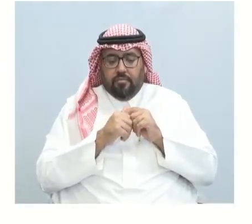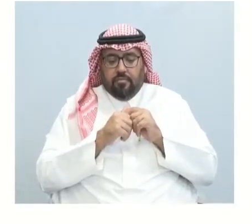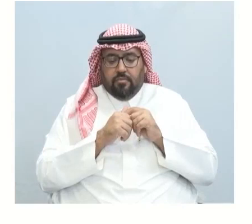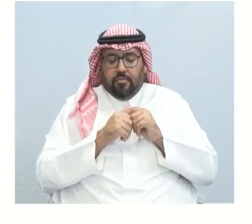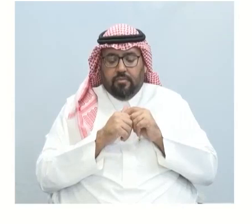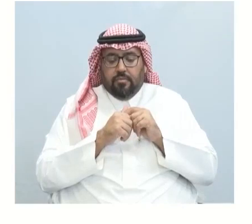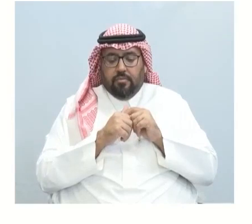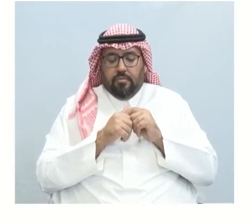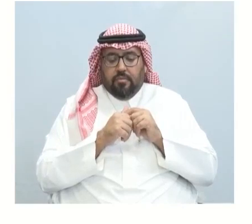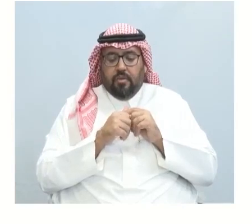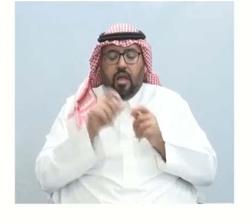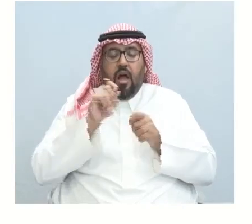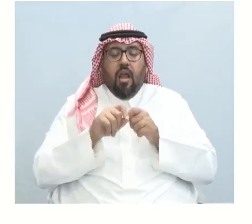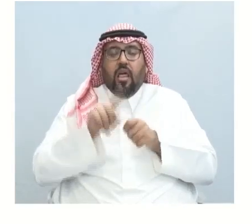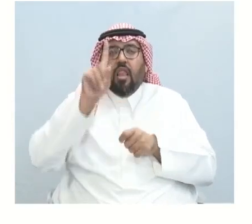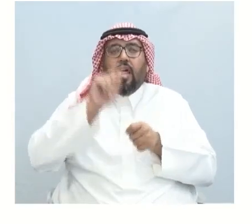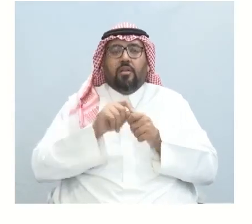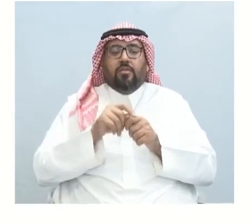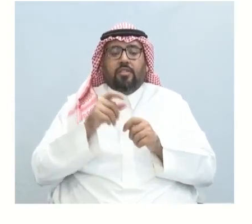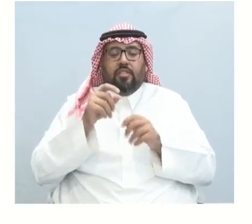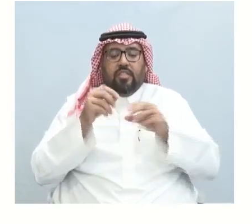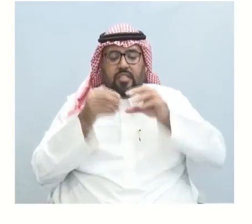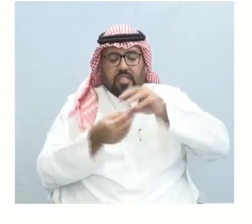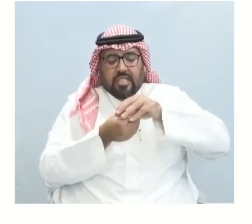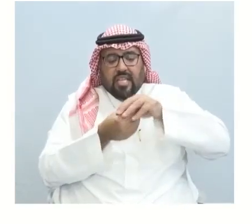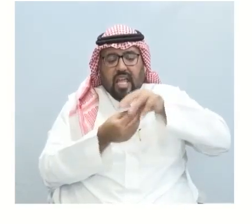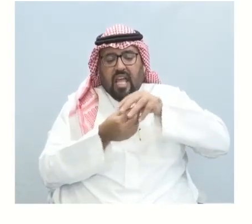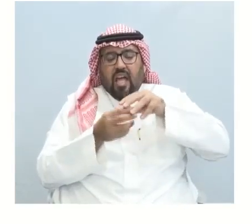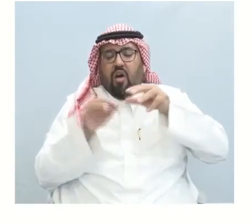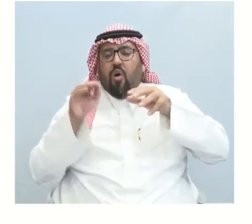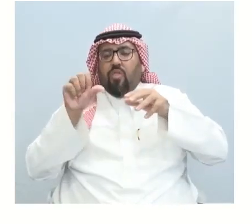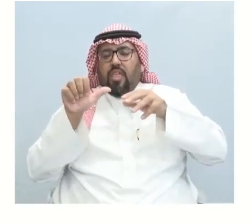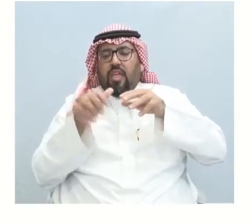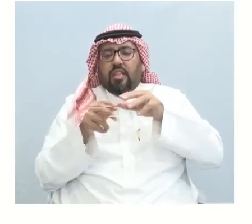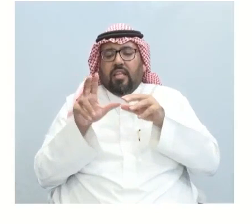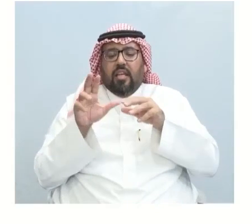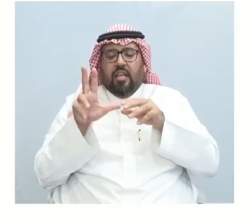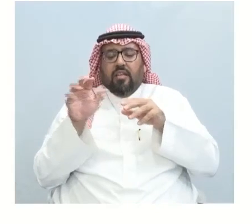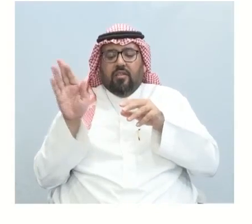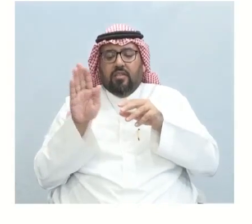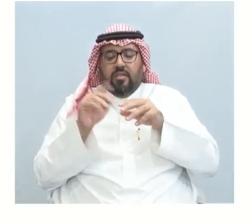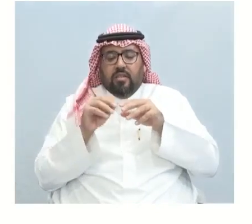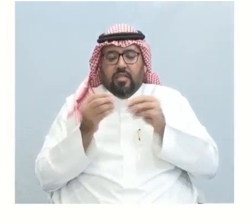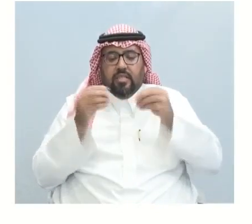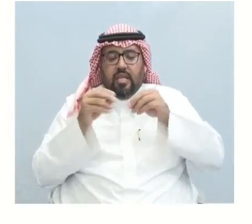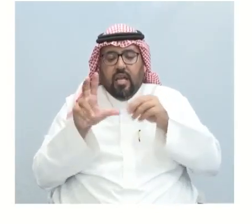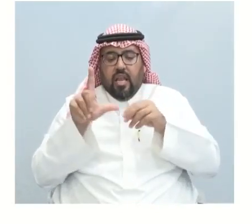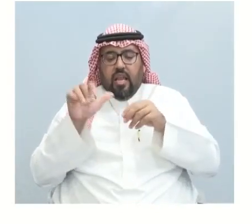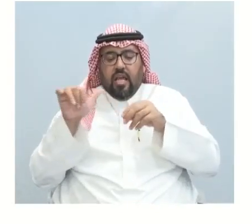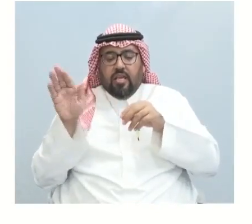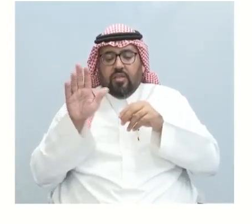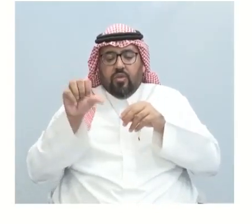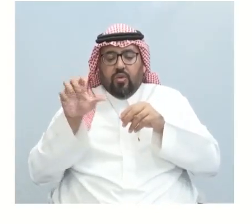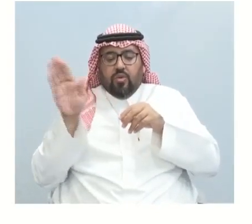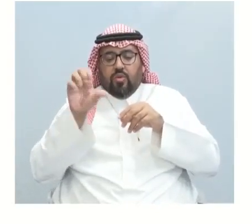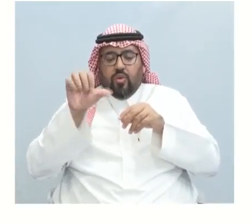المهبل خلق الله في الحيوان المنوي جسما قمعيا داخله عضيات الليسوسوم التي تحوي انزيمات هاضمه